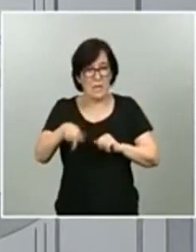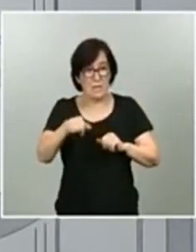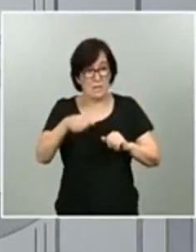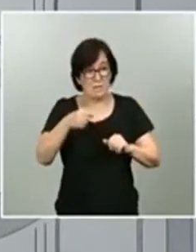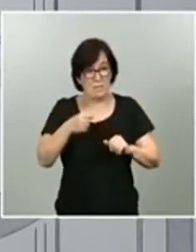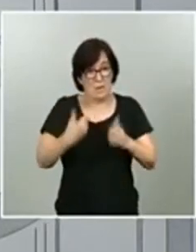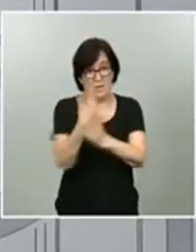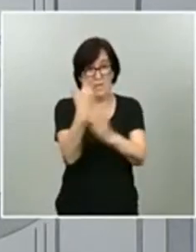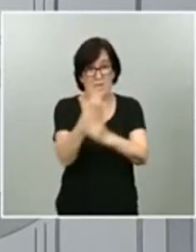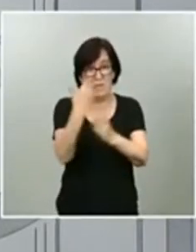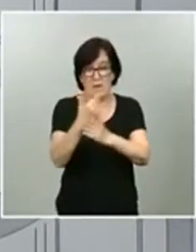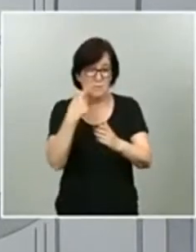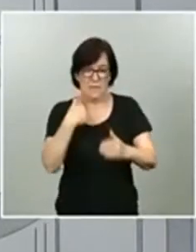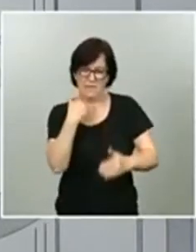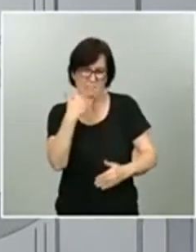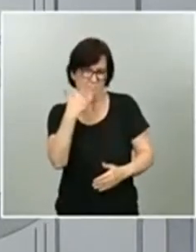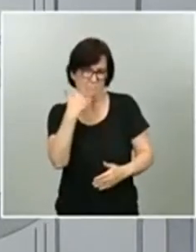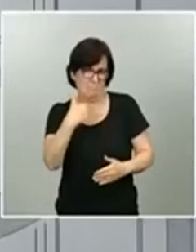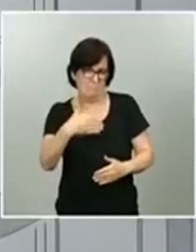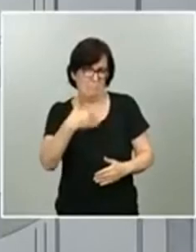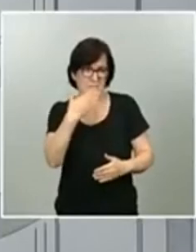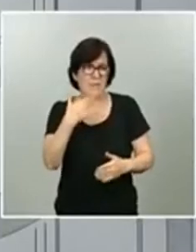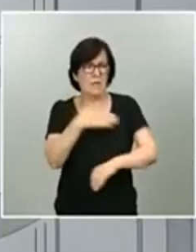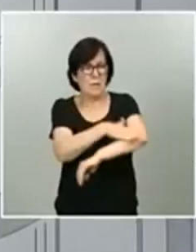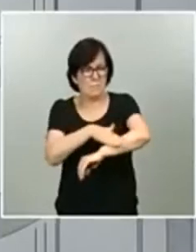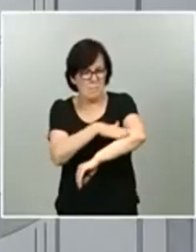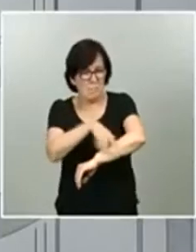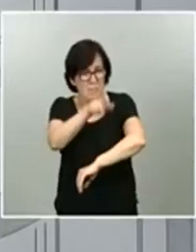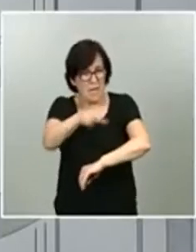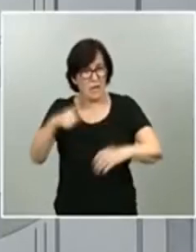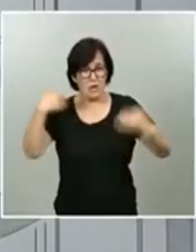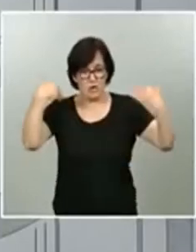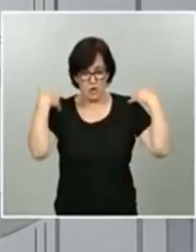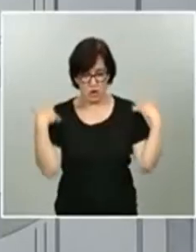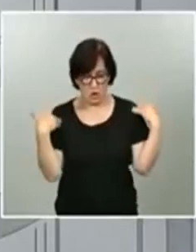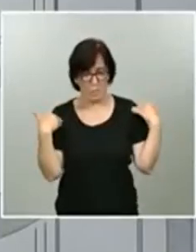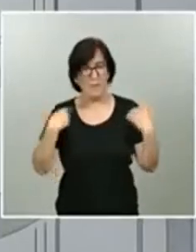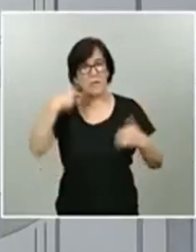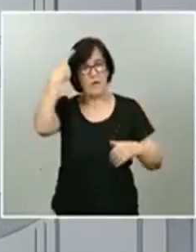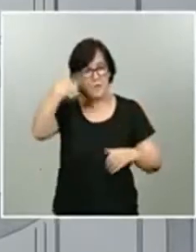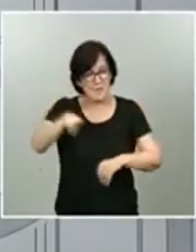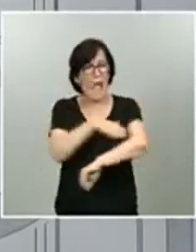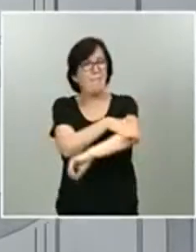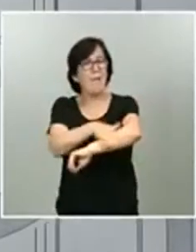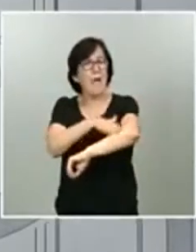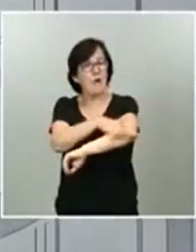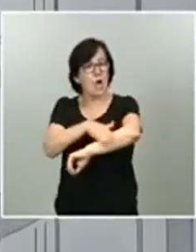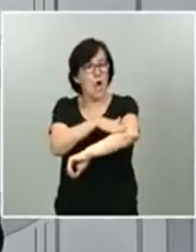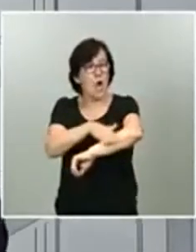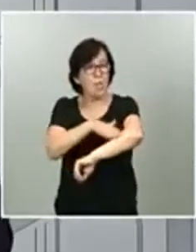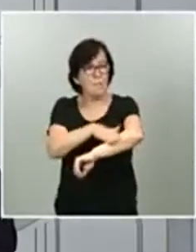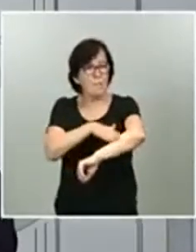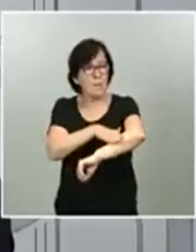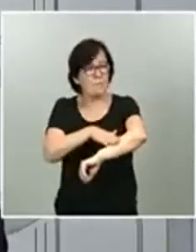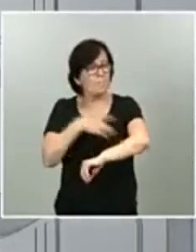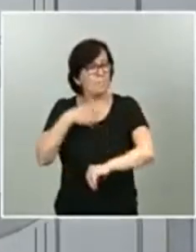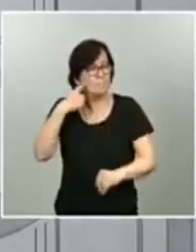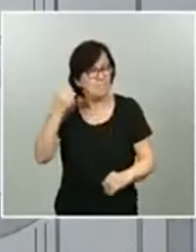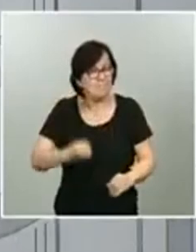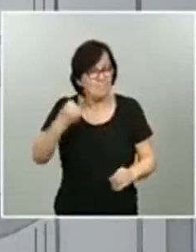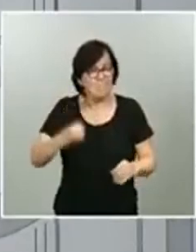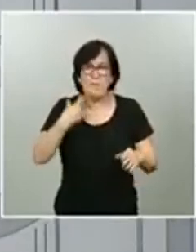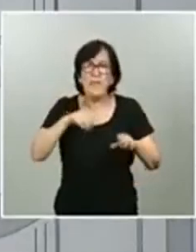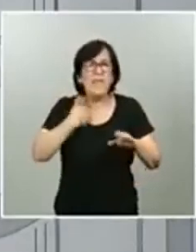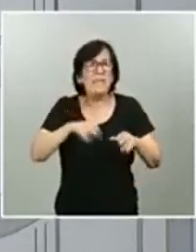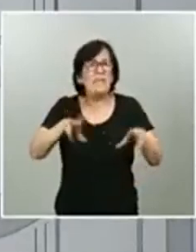che breve, c'è tutta la fretta di tutto il governo, di tutta una comunità nazionale, quindi concordo anche, ho sentito, ho letto prima